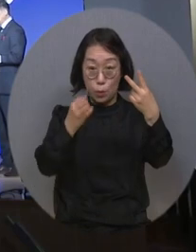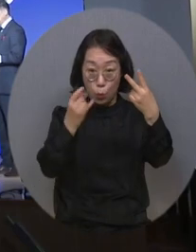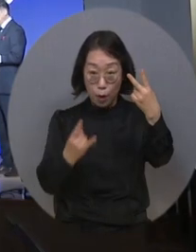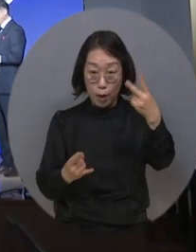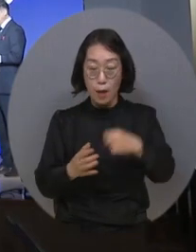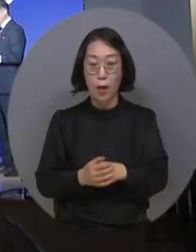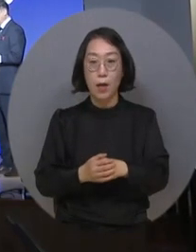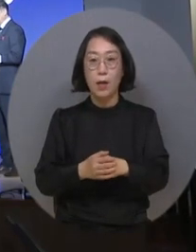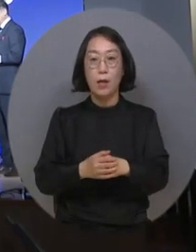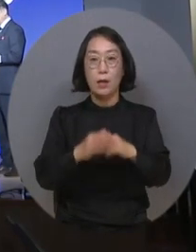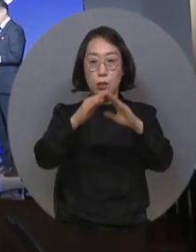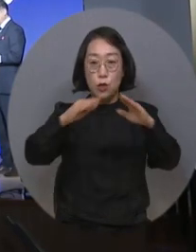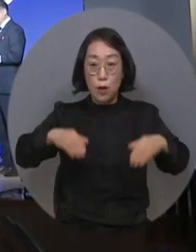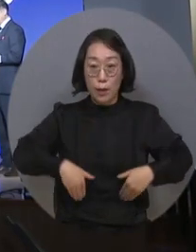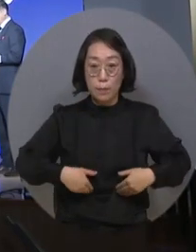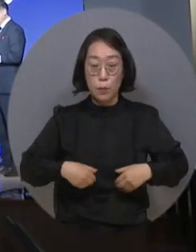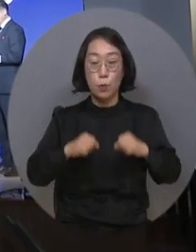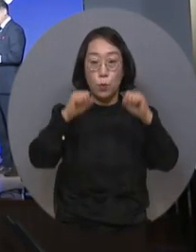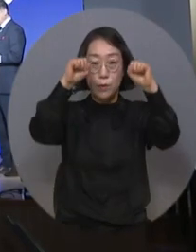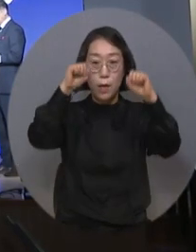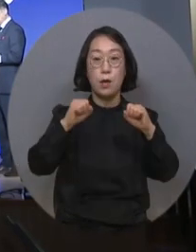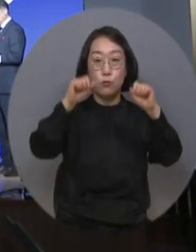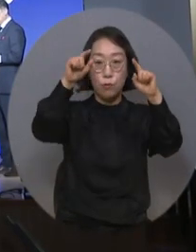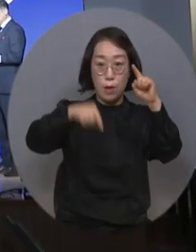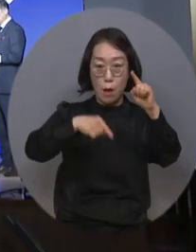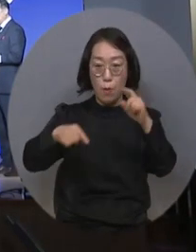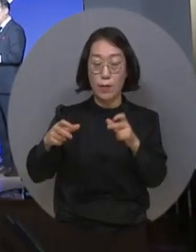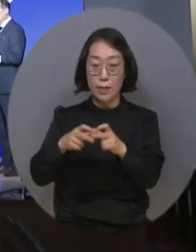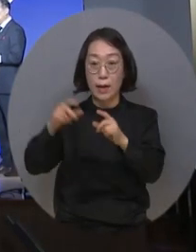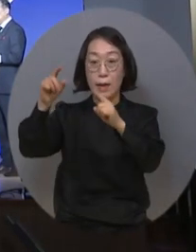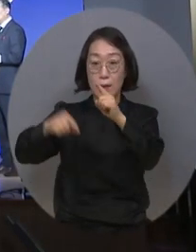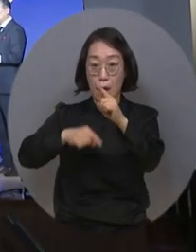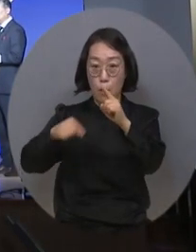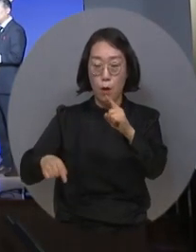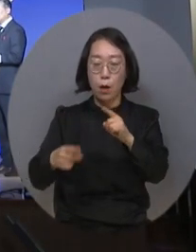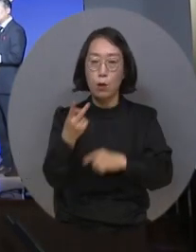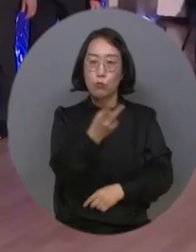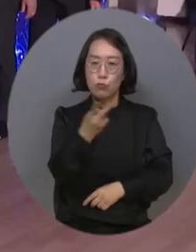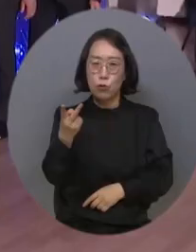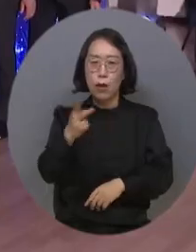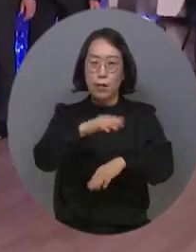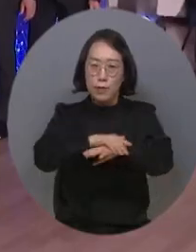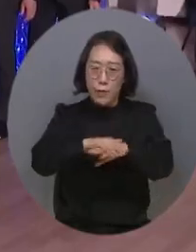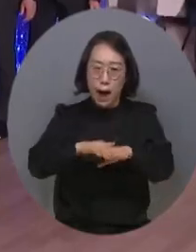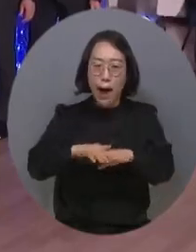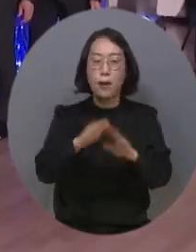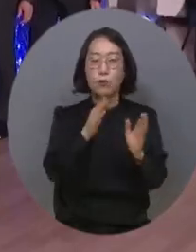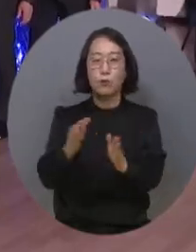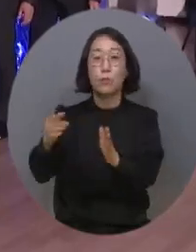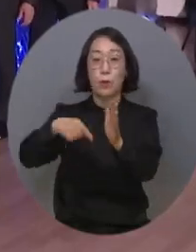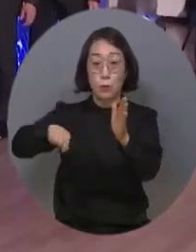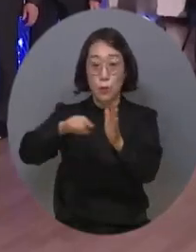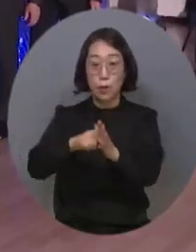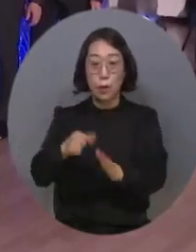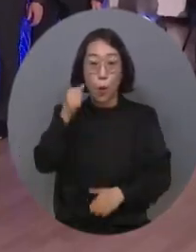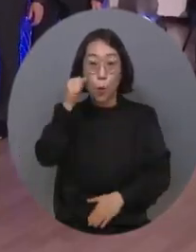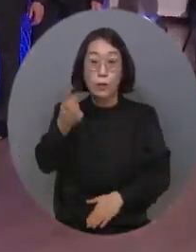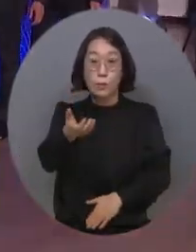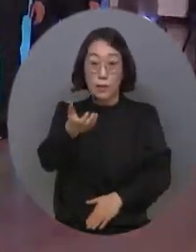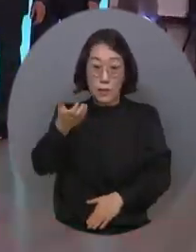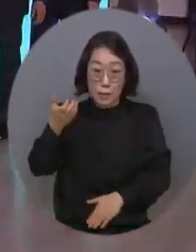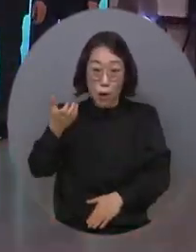체육대회와 제31회 전라남도 장애인 체육대회가 성공적으로 개최되기를 기원하는 d-51 기념